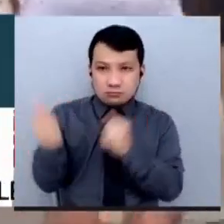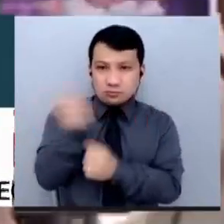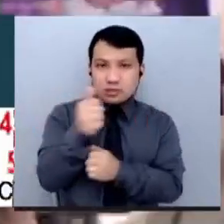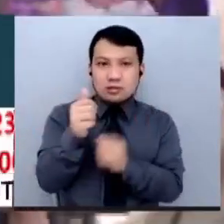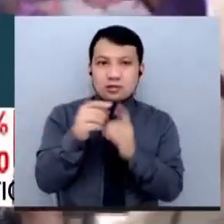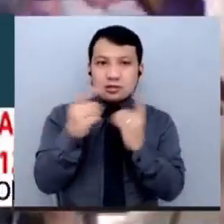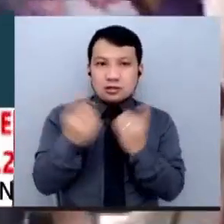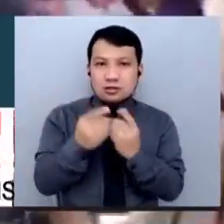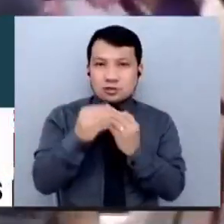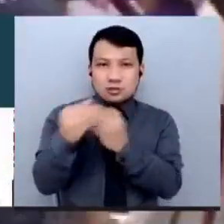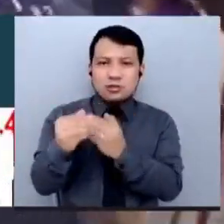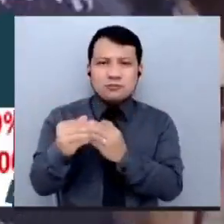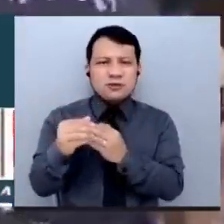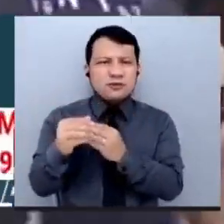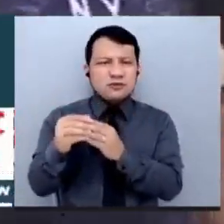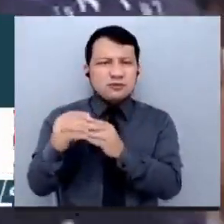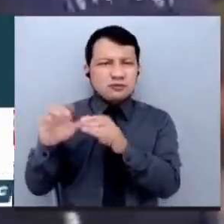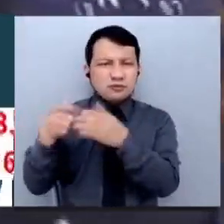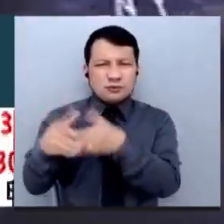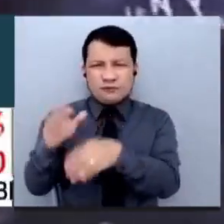devolved function.